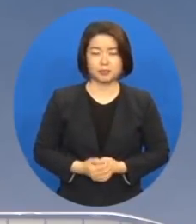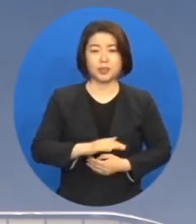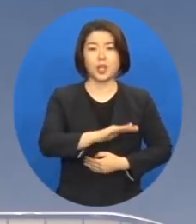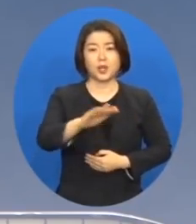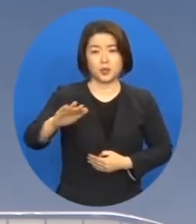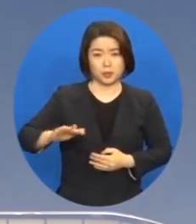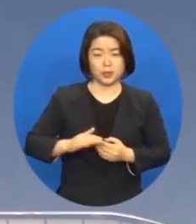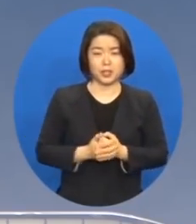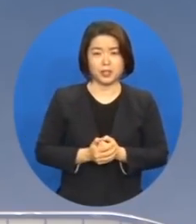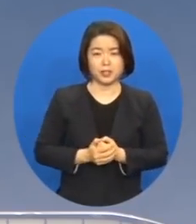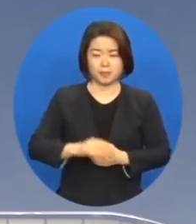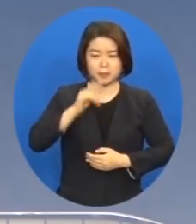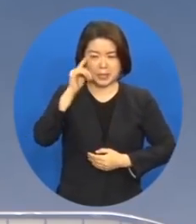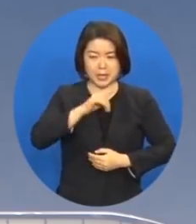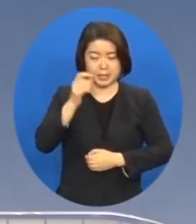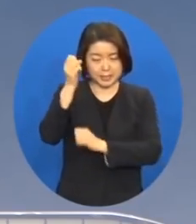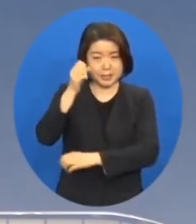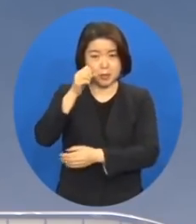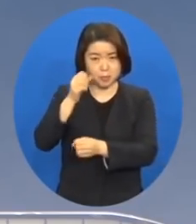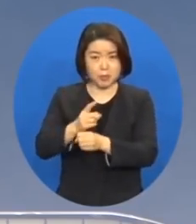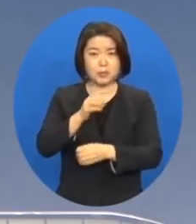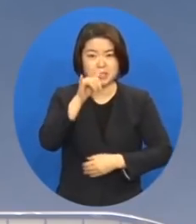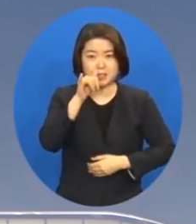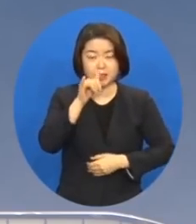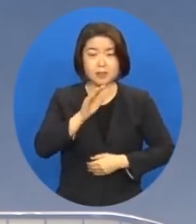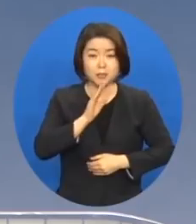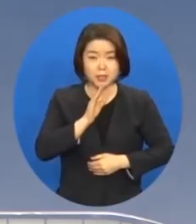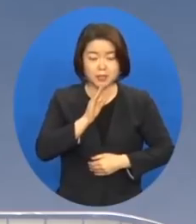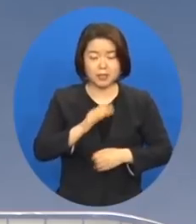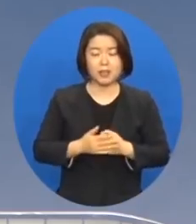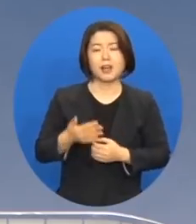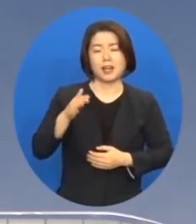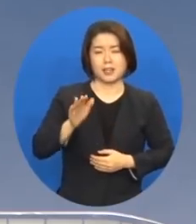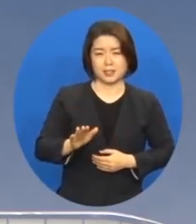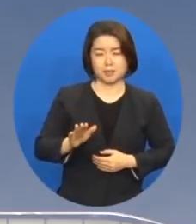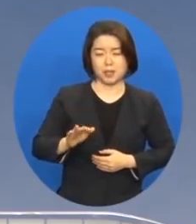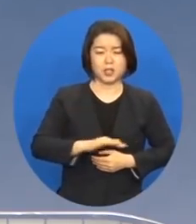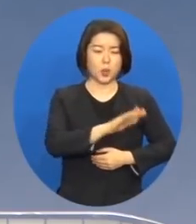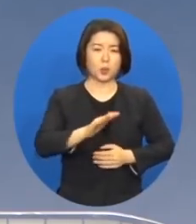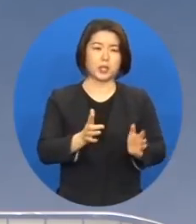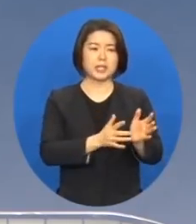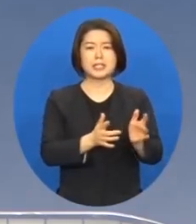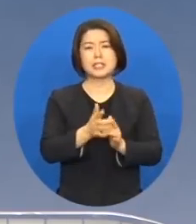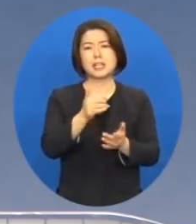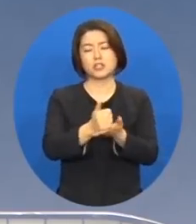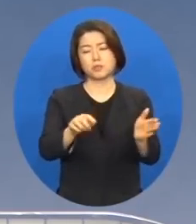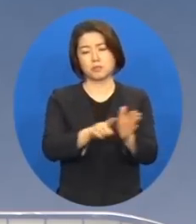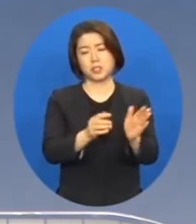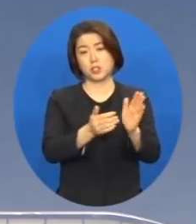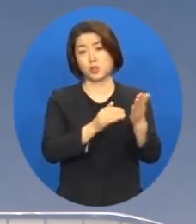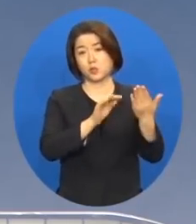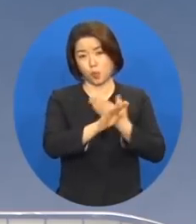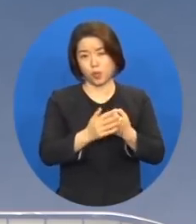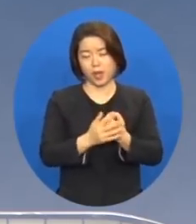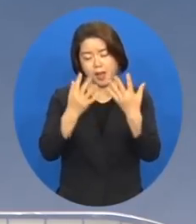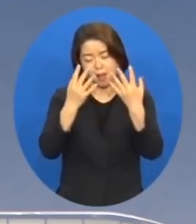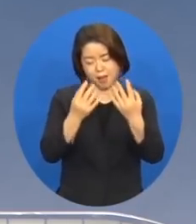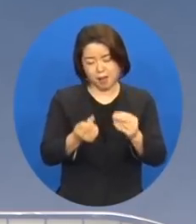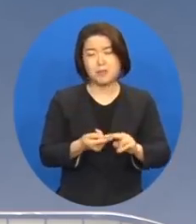우리에게 이 악한 본성이 있지만 그러나 우리는 예수를 믿고 난 다음에